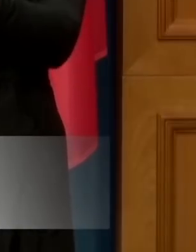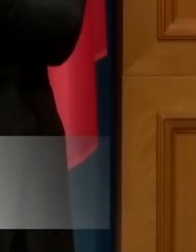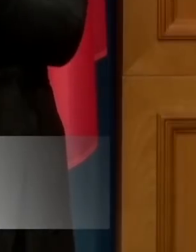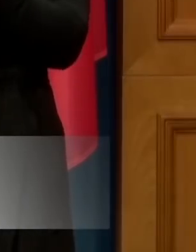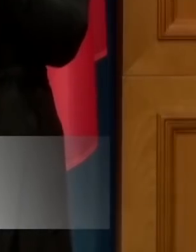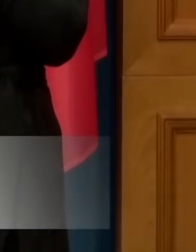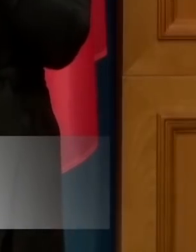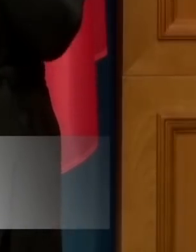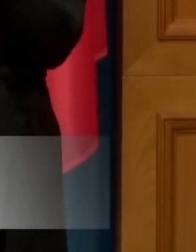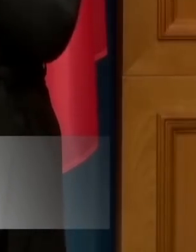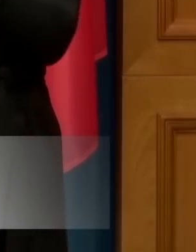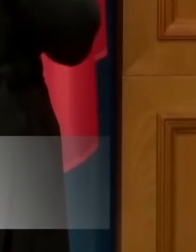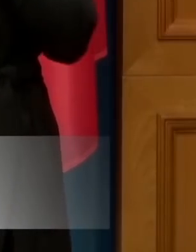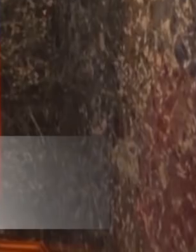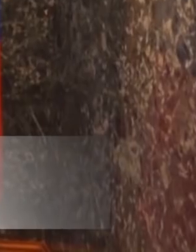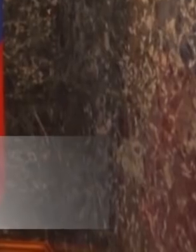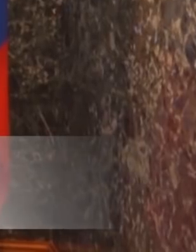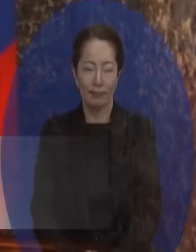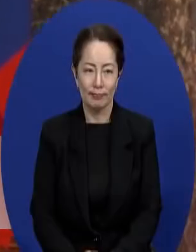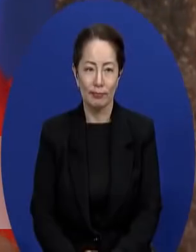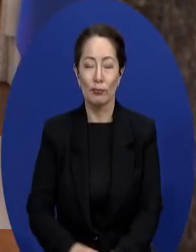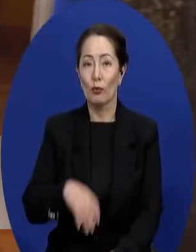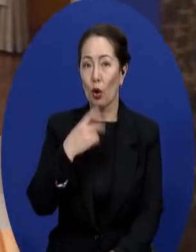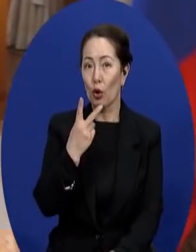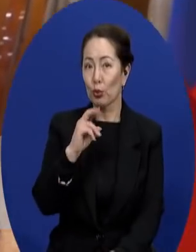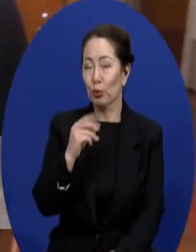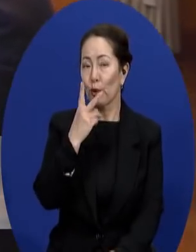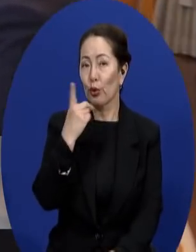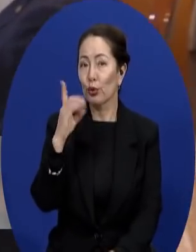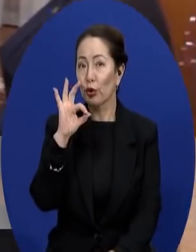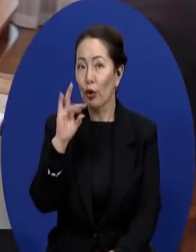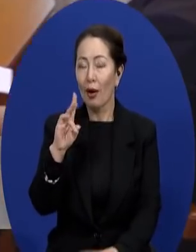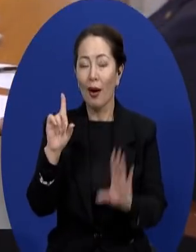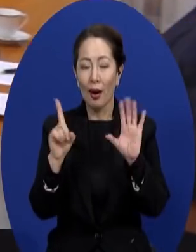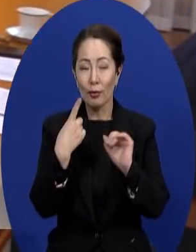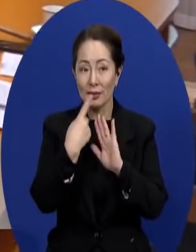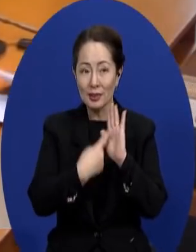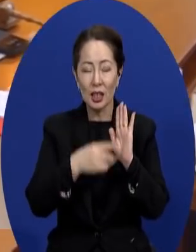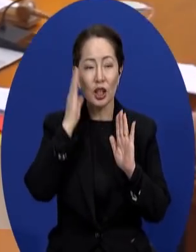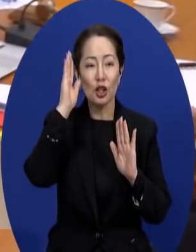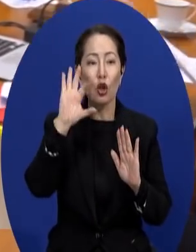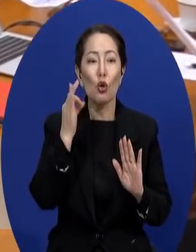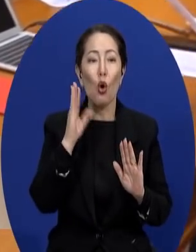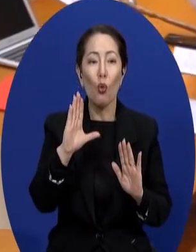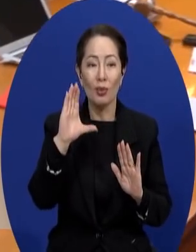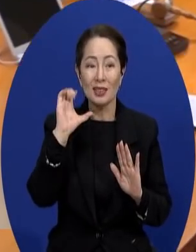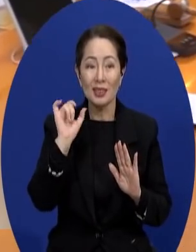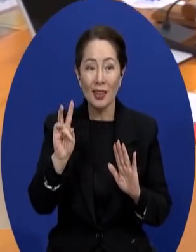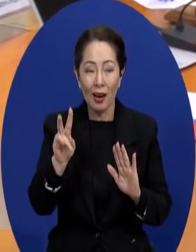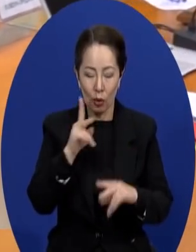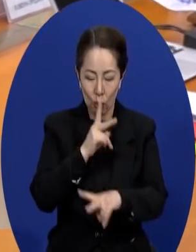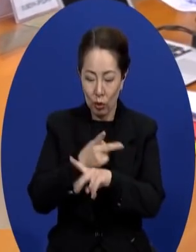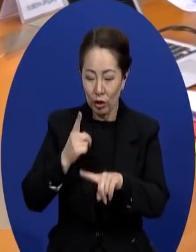гэдгийг бас тохон хэлэх нь зүйтэй байгаа гэж бодчих. 2021 оны 11-р сард Ирээдүйн Өв сангийн тухай хуульд нэмэлт өөрчлөлт